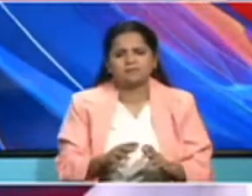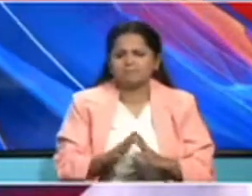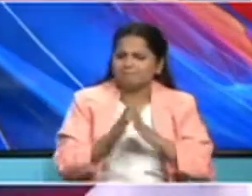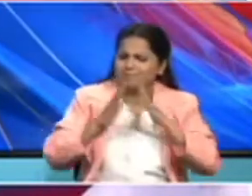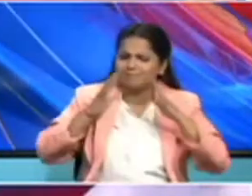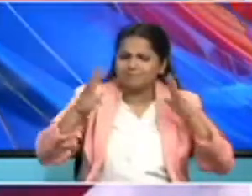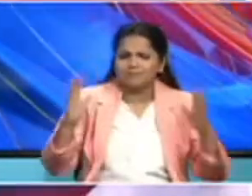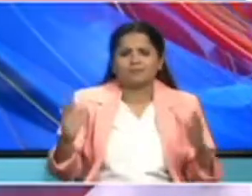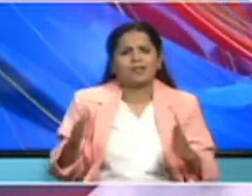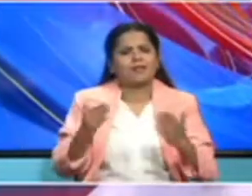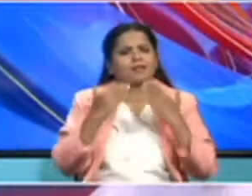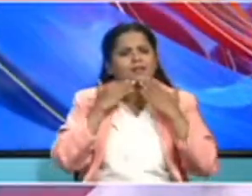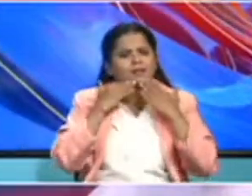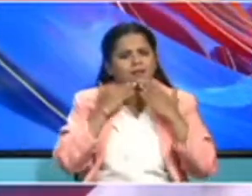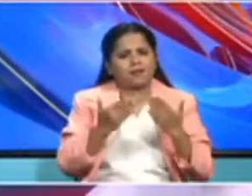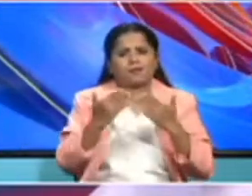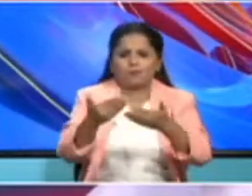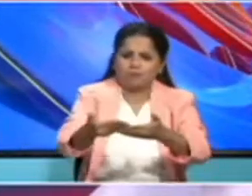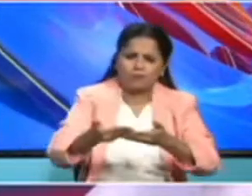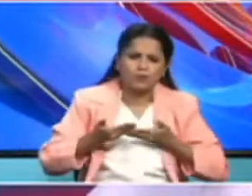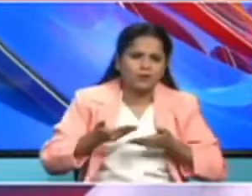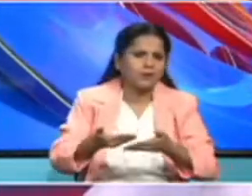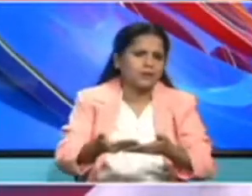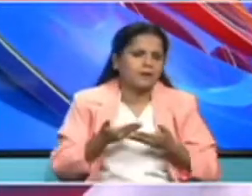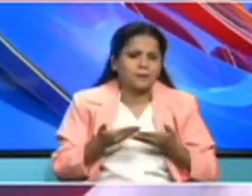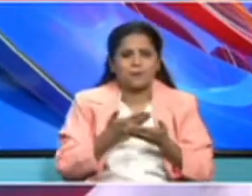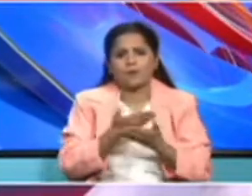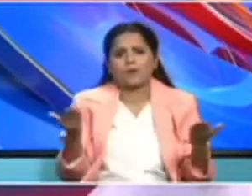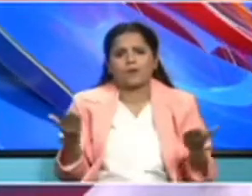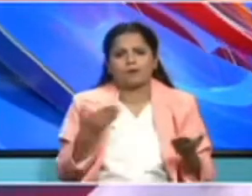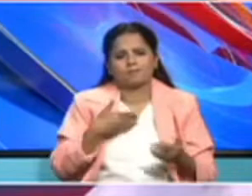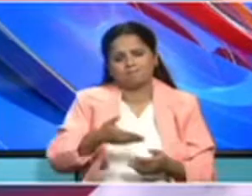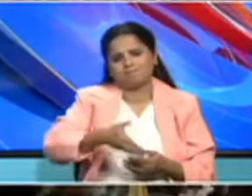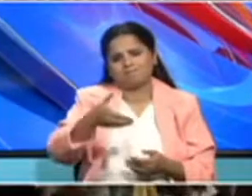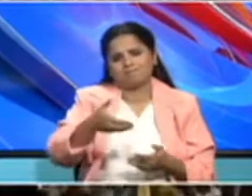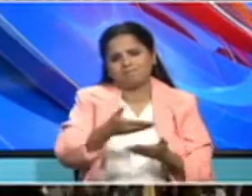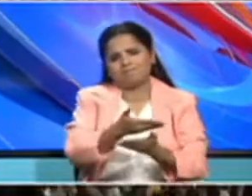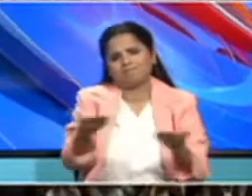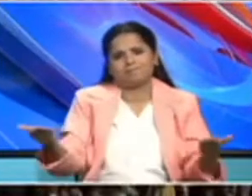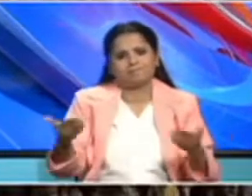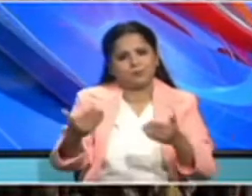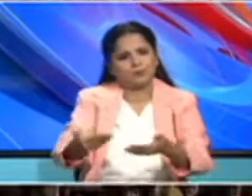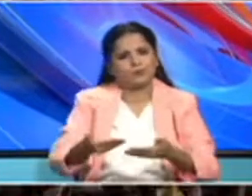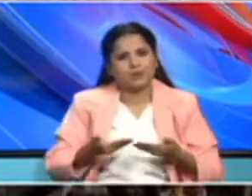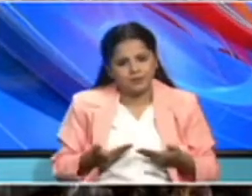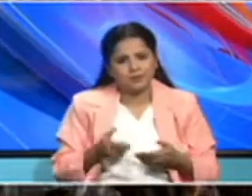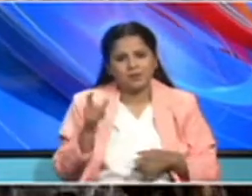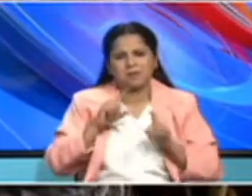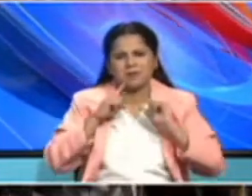बहुत बहुत स्वागत है, अभिनंदन है।